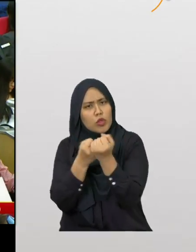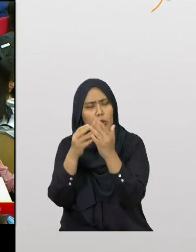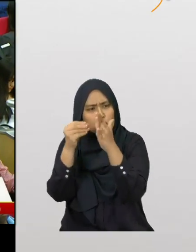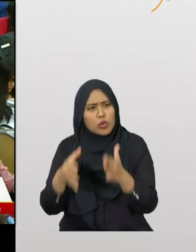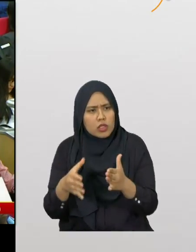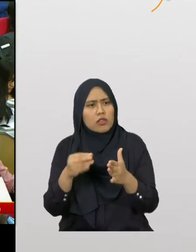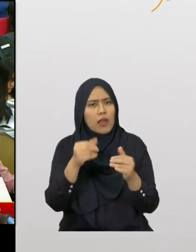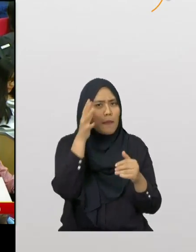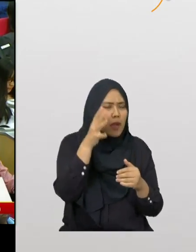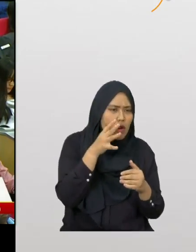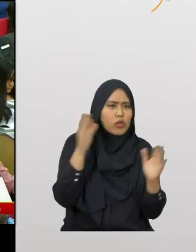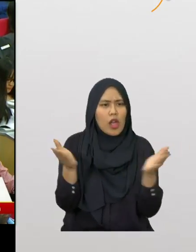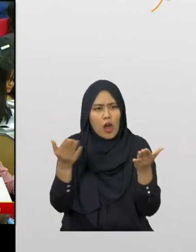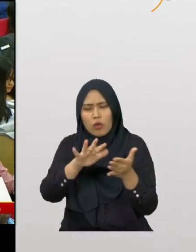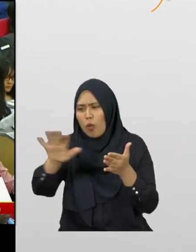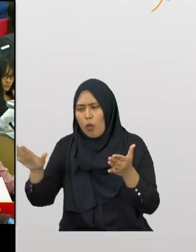yang memerlukan.